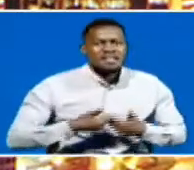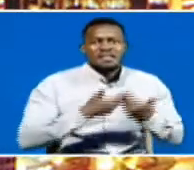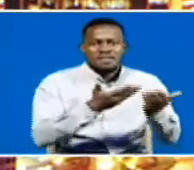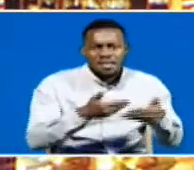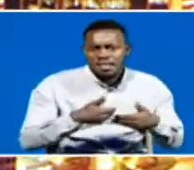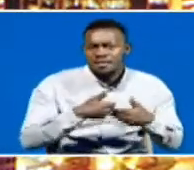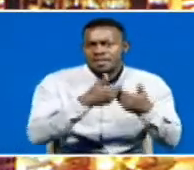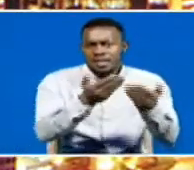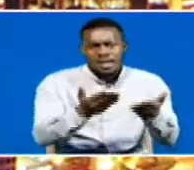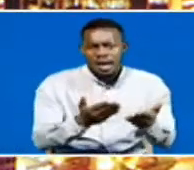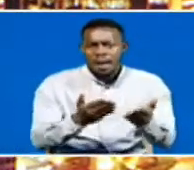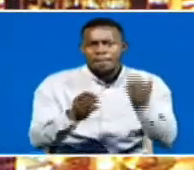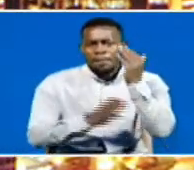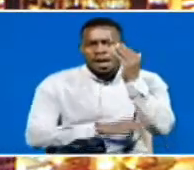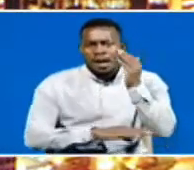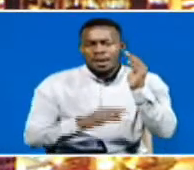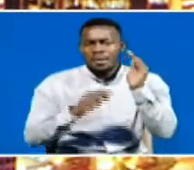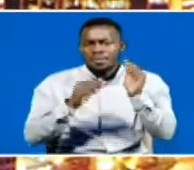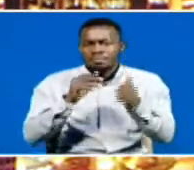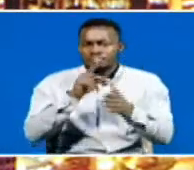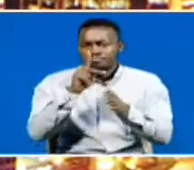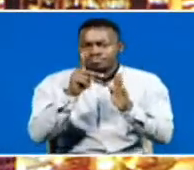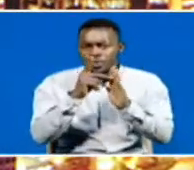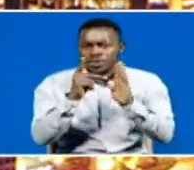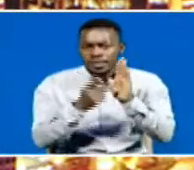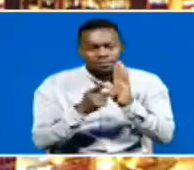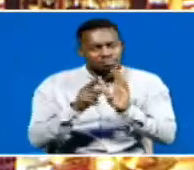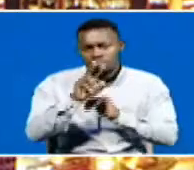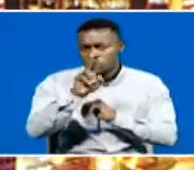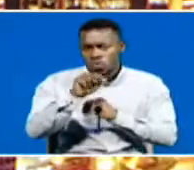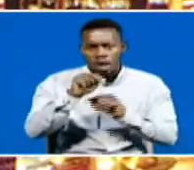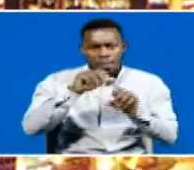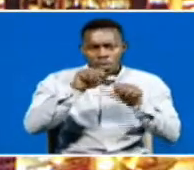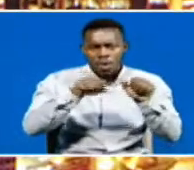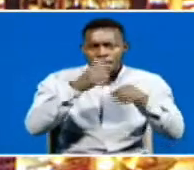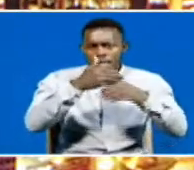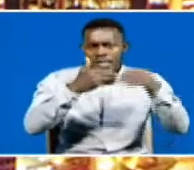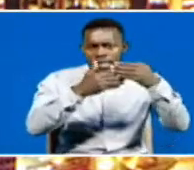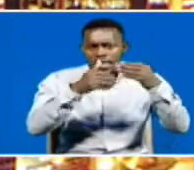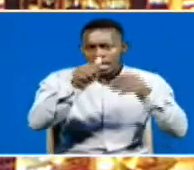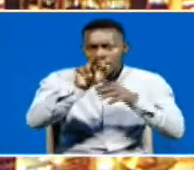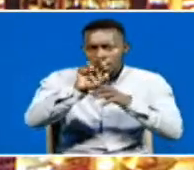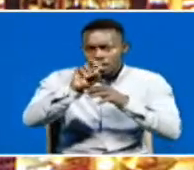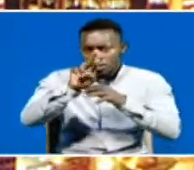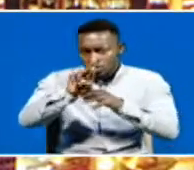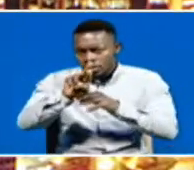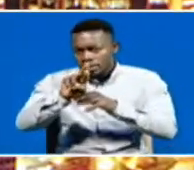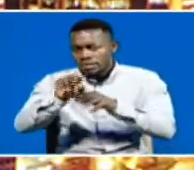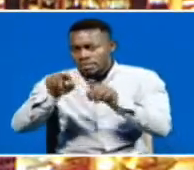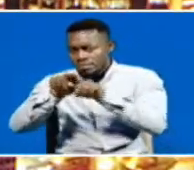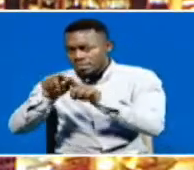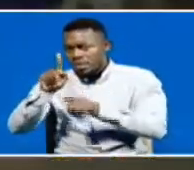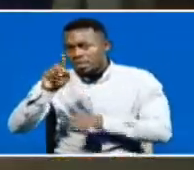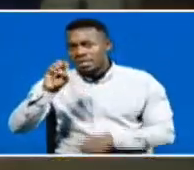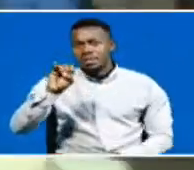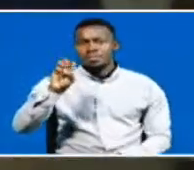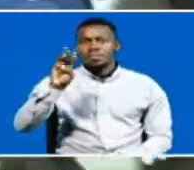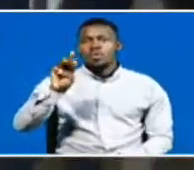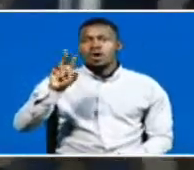shilingi bilioni 63 wa ujenzi wa mabawa ya maji ya Aror na Kimwarer.